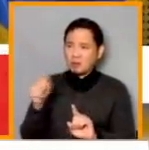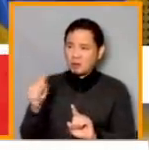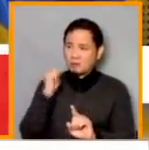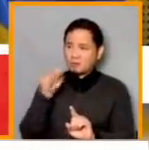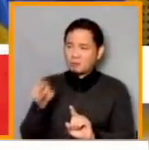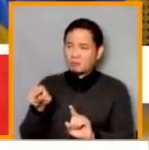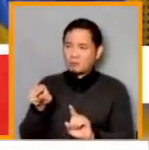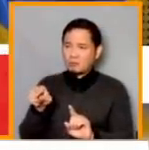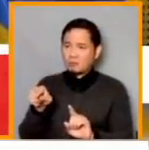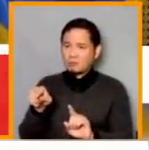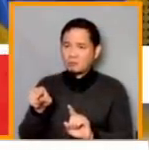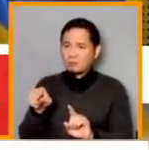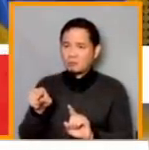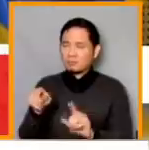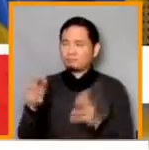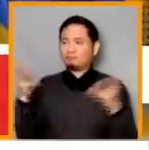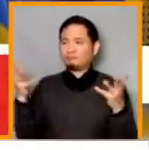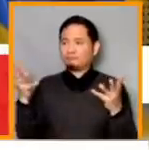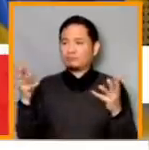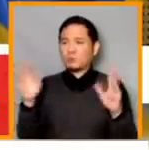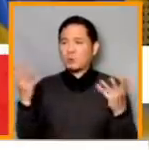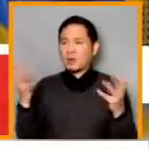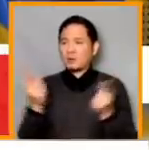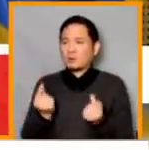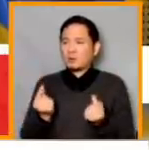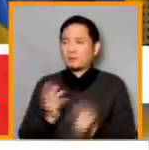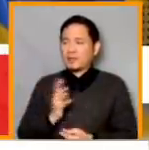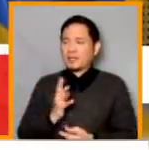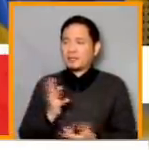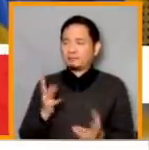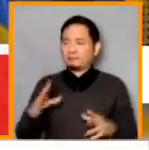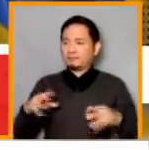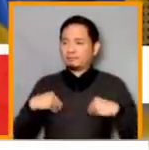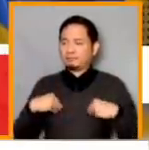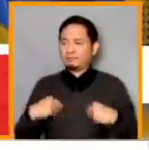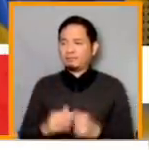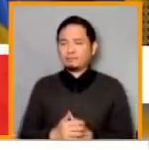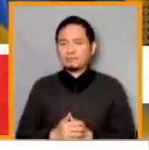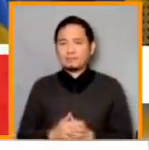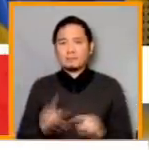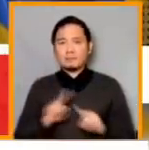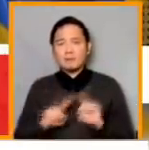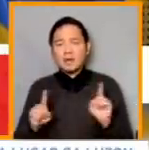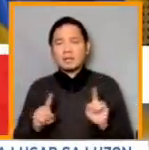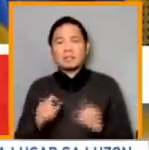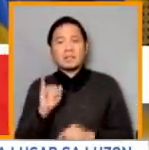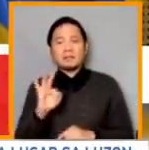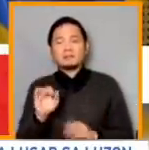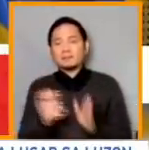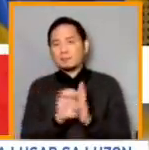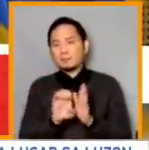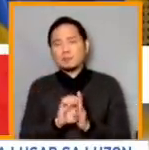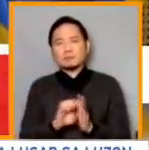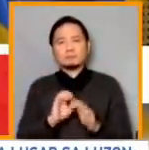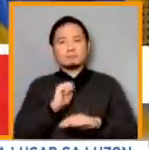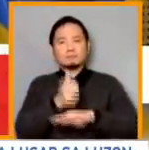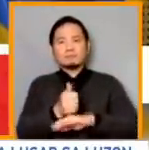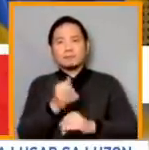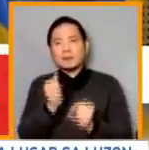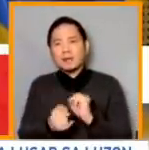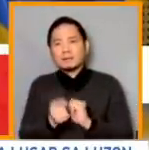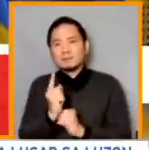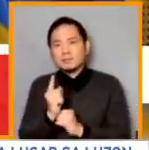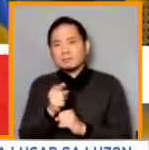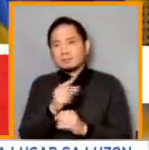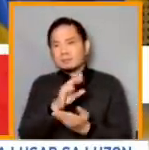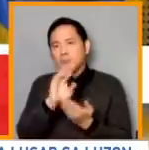wala na tayong magawa. The most that we can do is a last-minute program. We embark